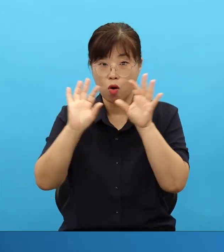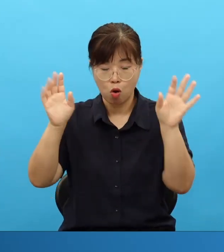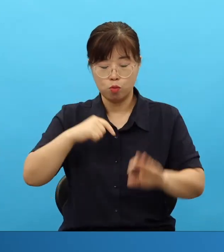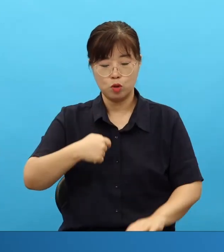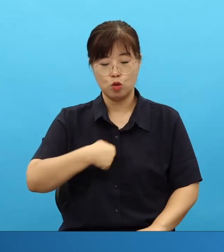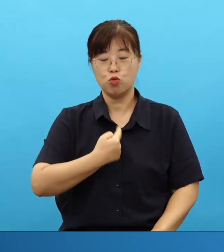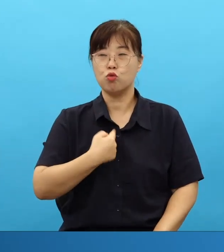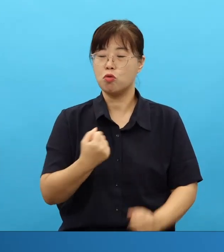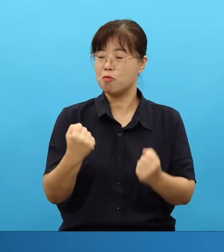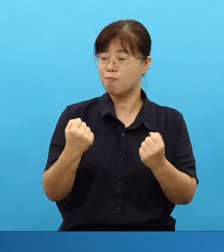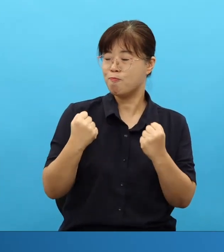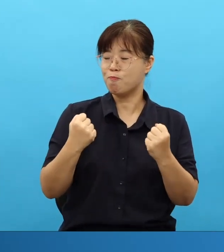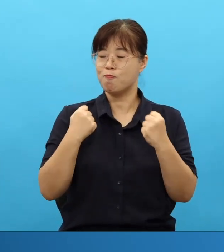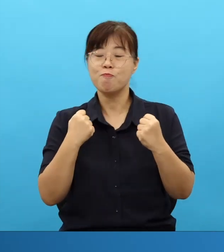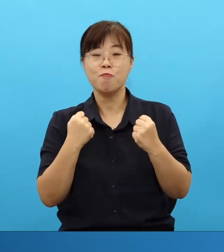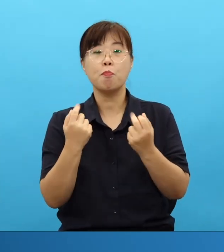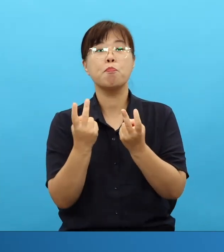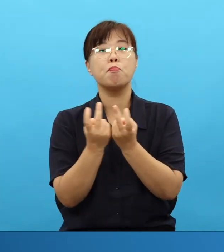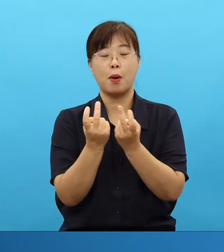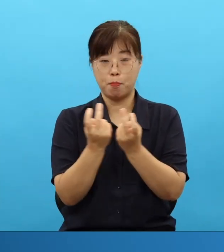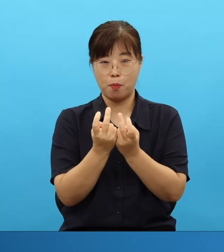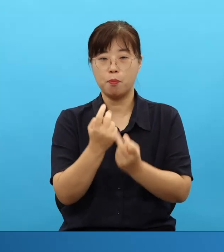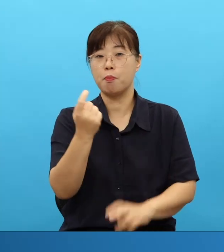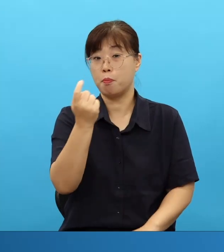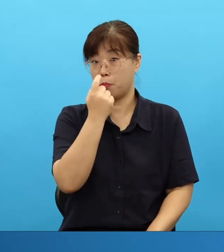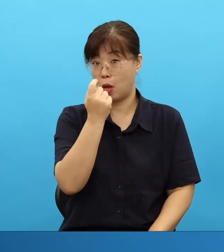그러면서 또 하나를 가르쳐야